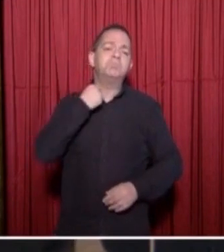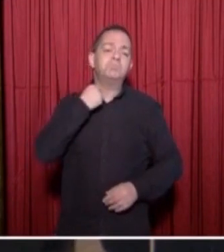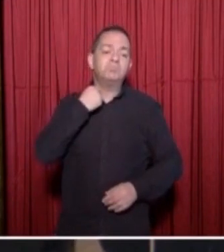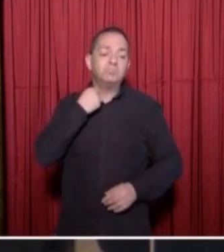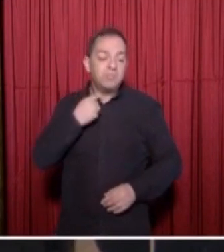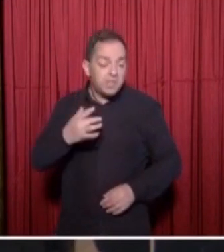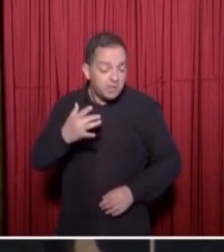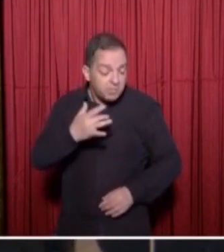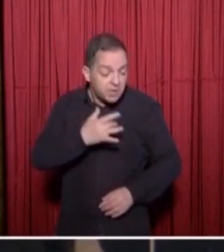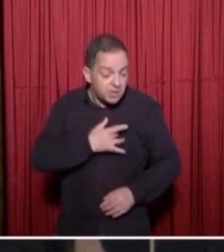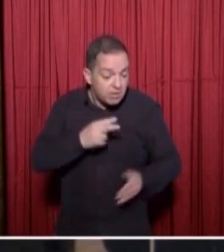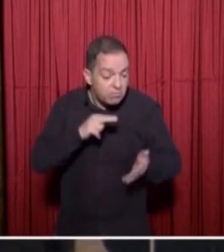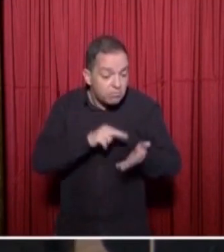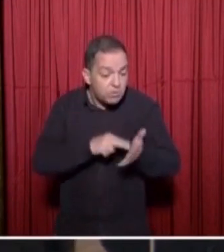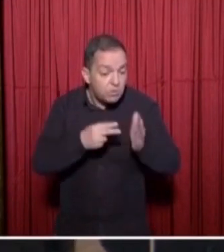ραφημούντα.